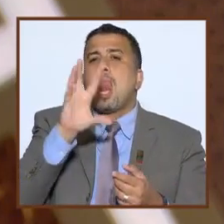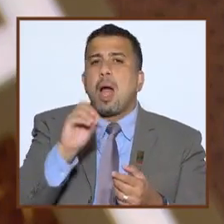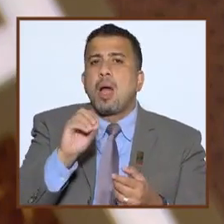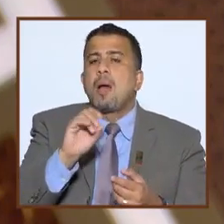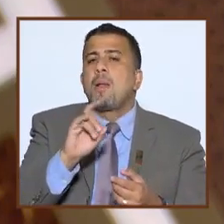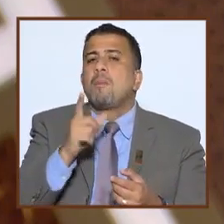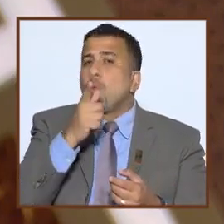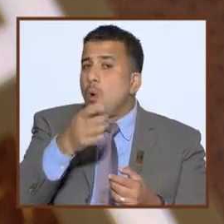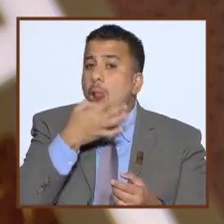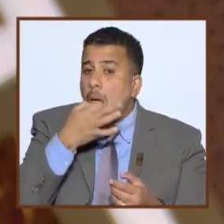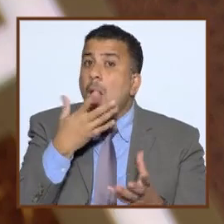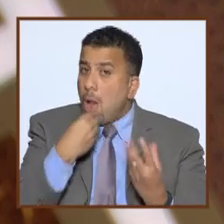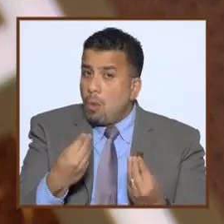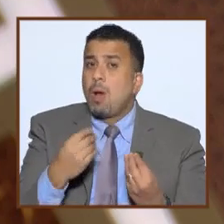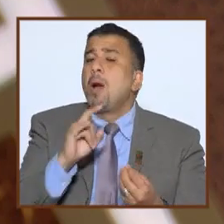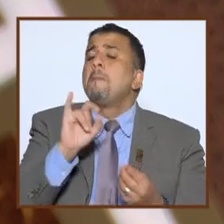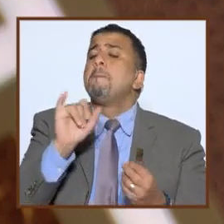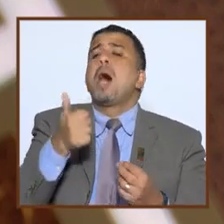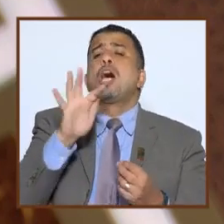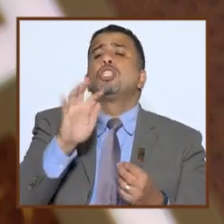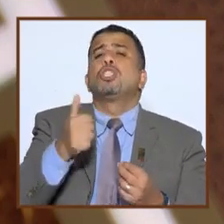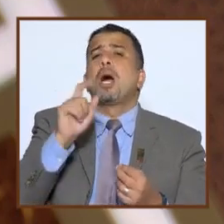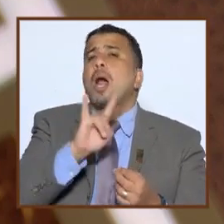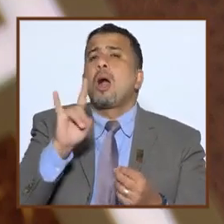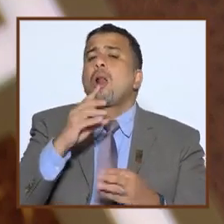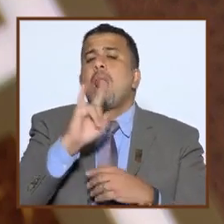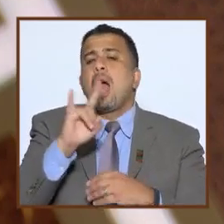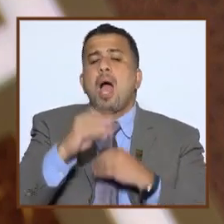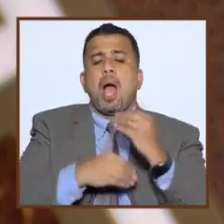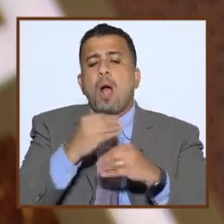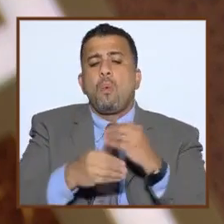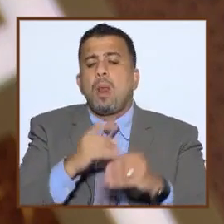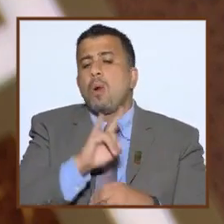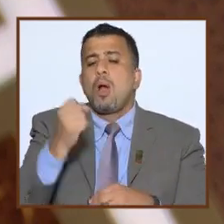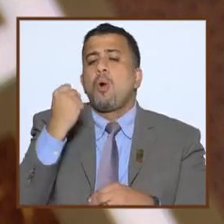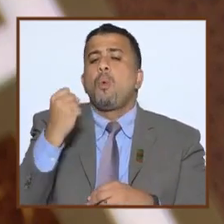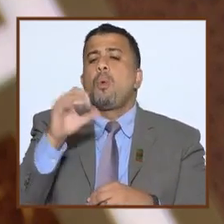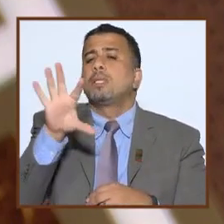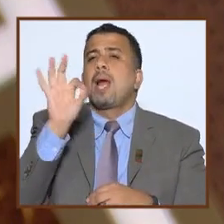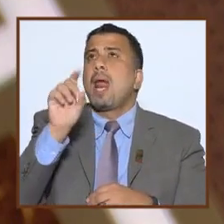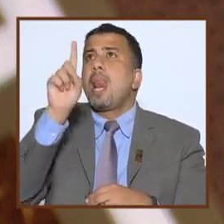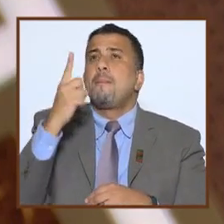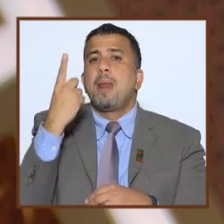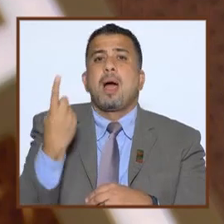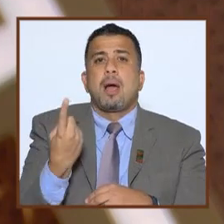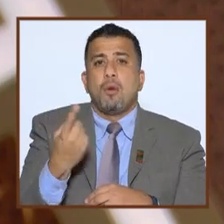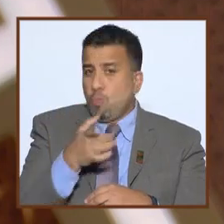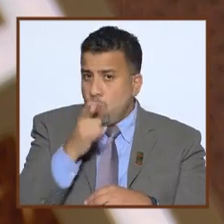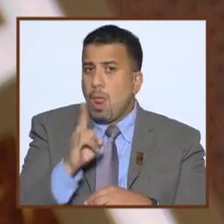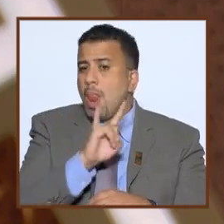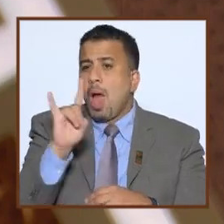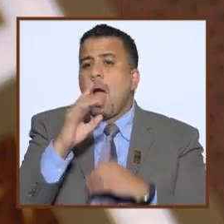ما شاء الله لا قوه الا بالله لا حول ولا قوه هذا افضل الكلام لا حول ولا قوه الا بالله